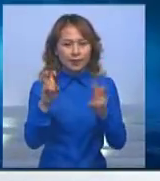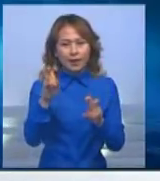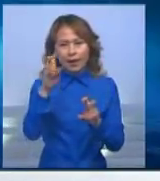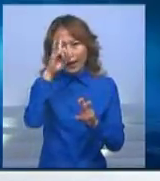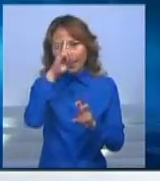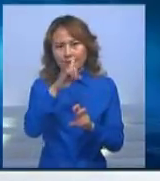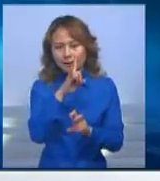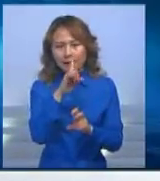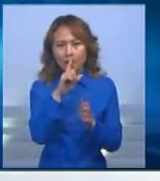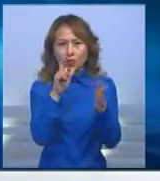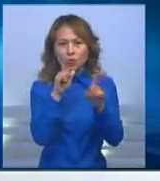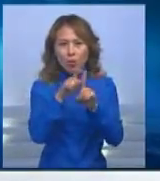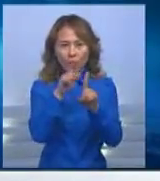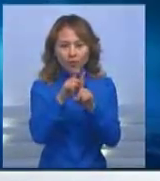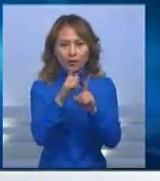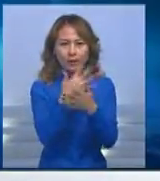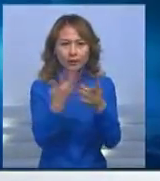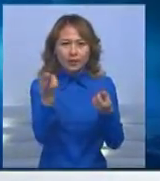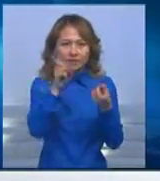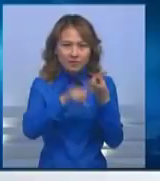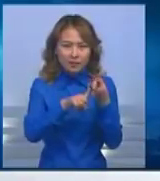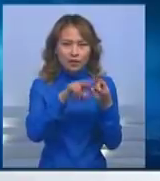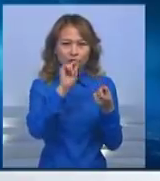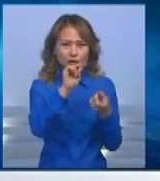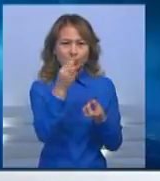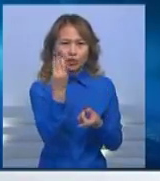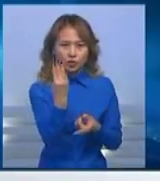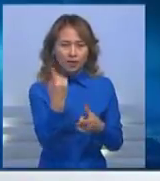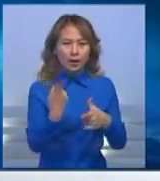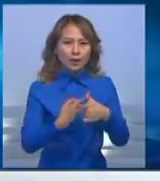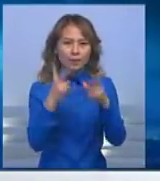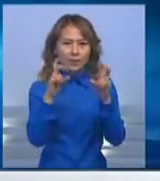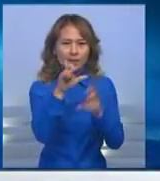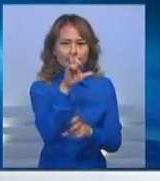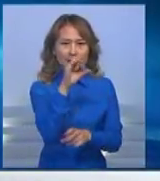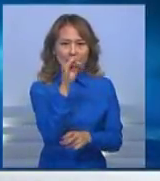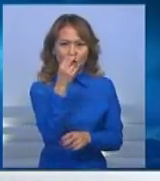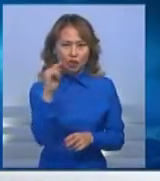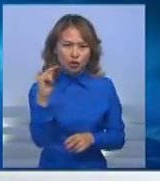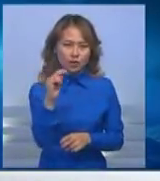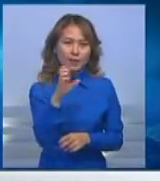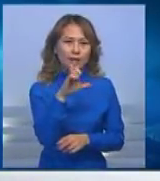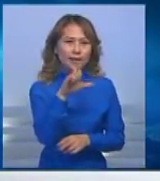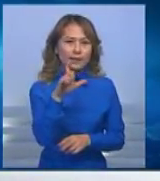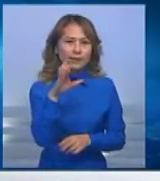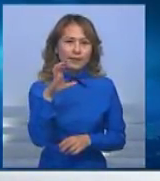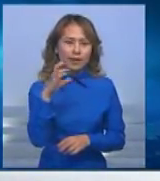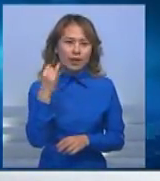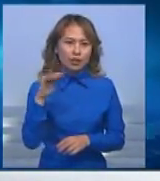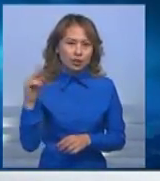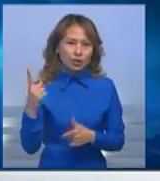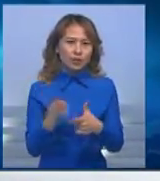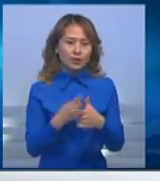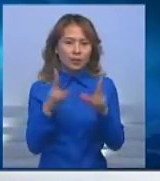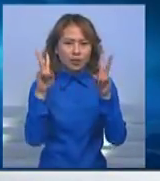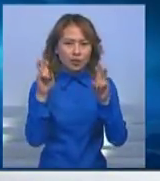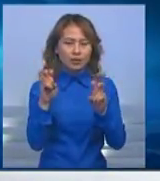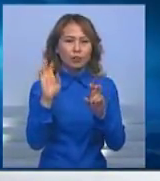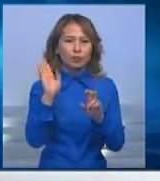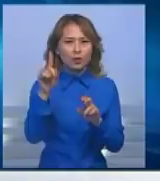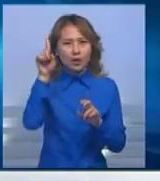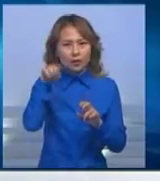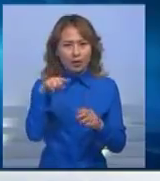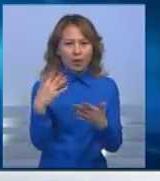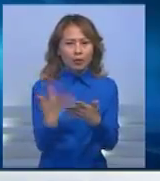енді дәйекшемен белгіленген таңбамен, ал ч, ш әріптері CH және SH диграфтарымен